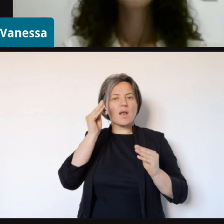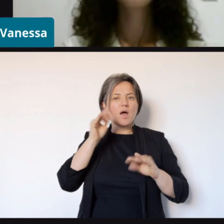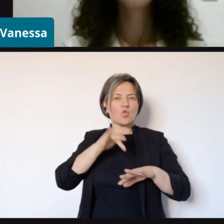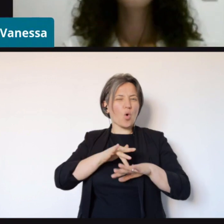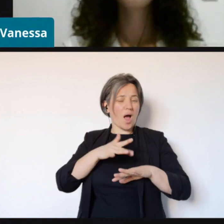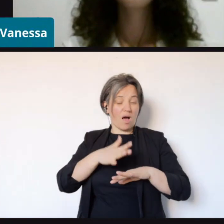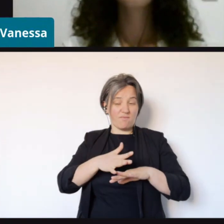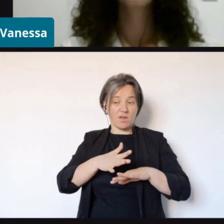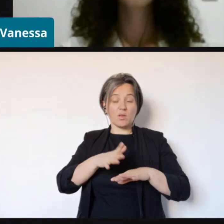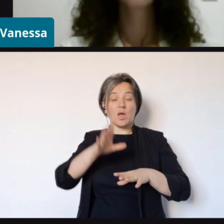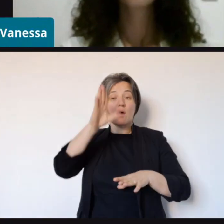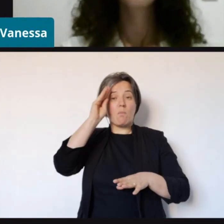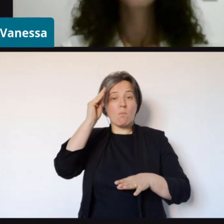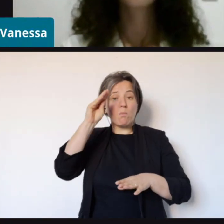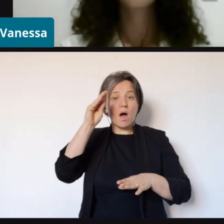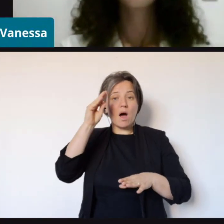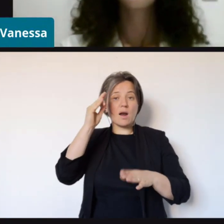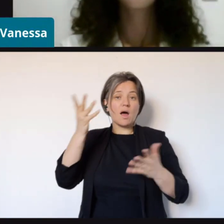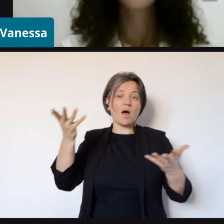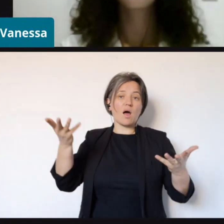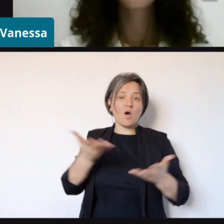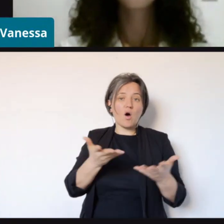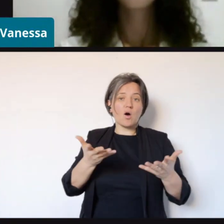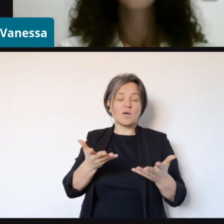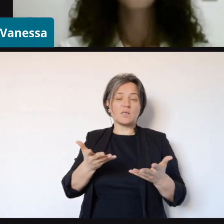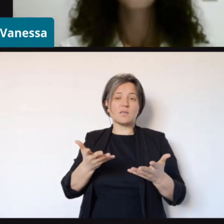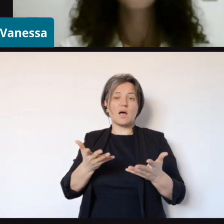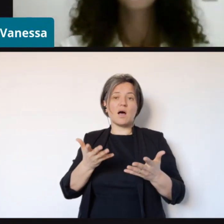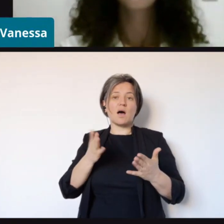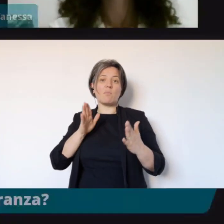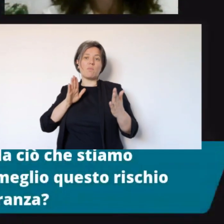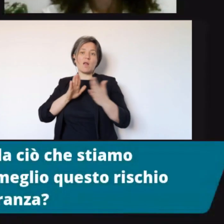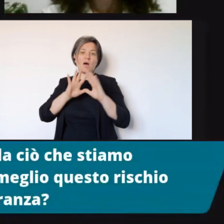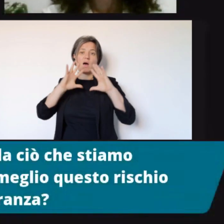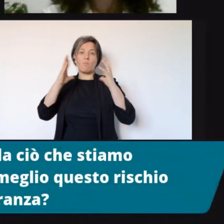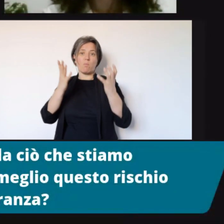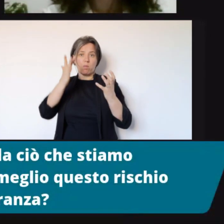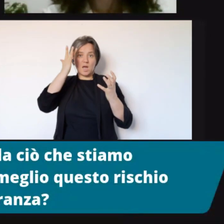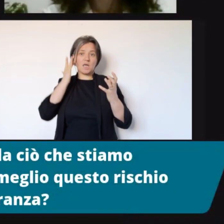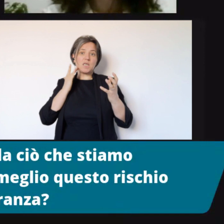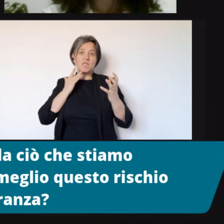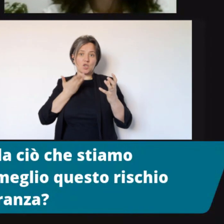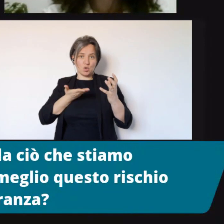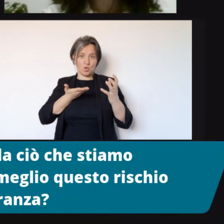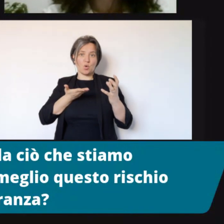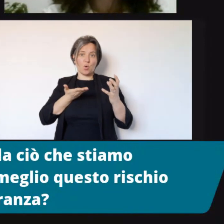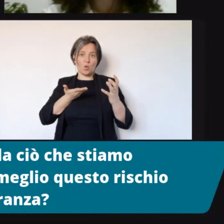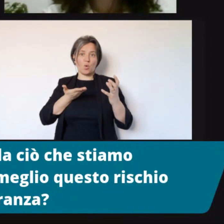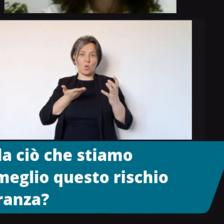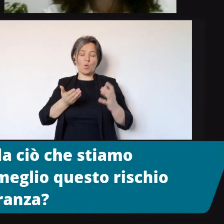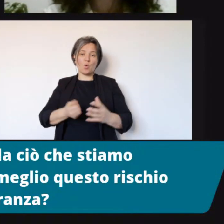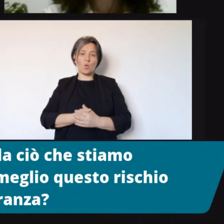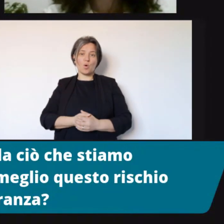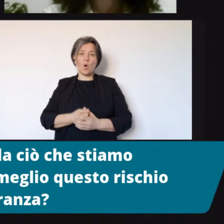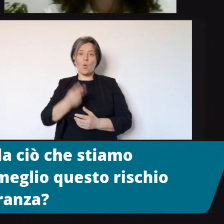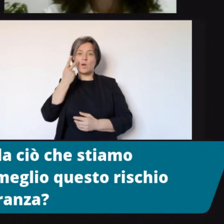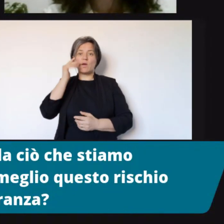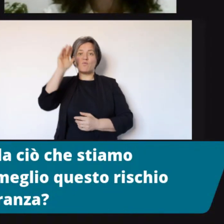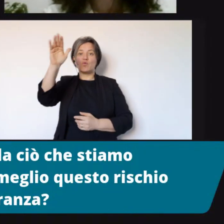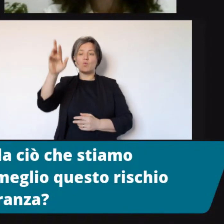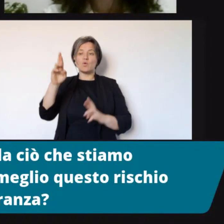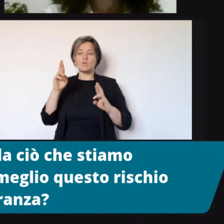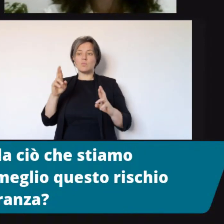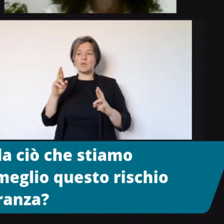che stiamo vivendo per aiutarci ad affrontare al meglio questo rischio globale e per aiutarci anche a